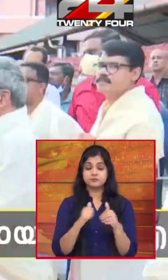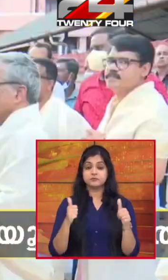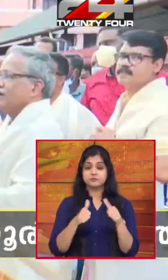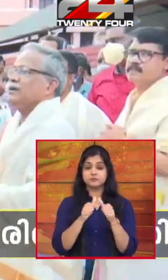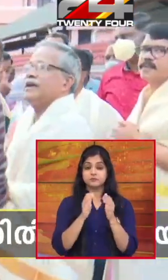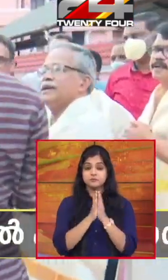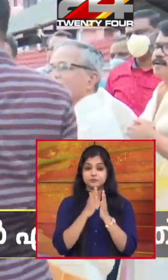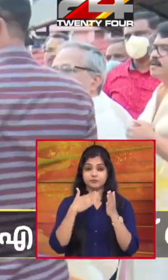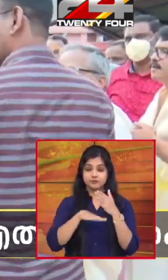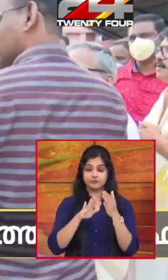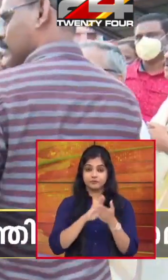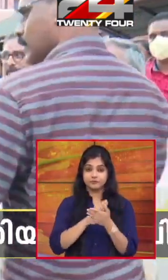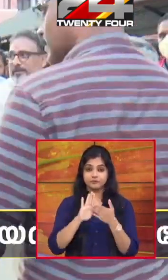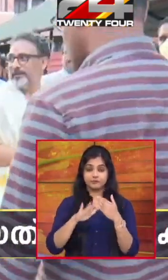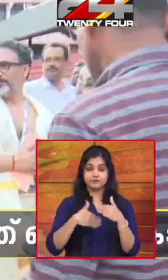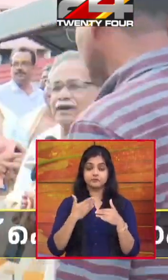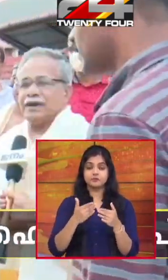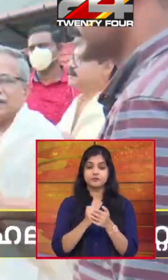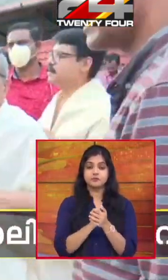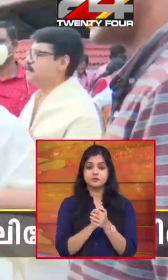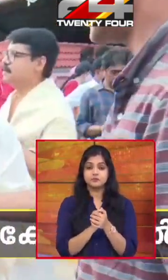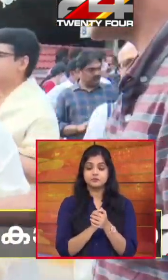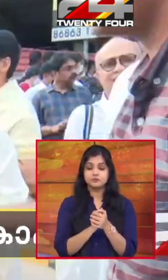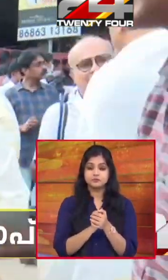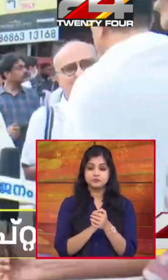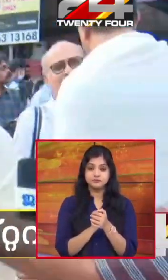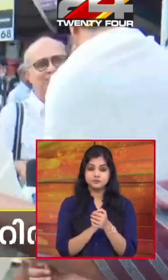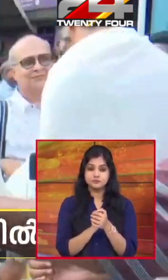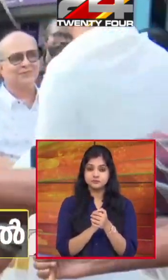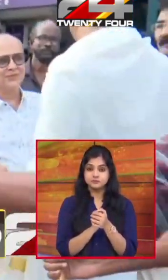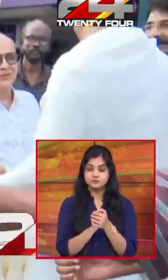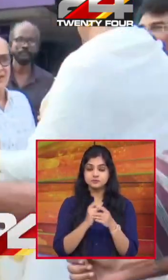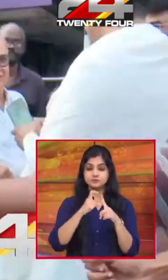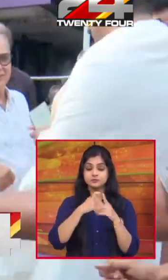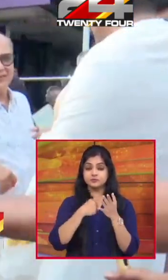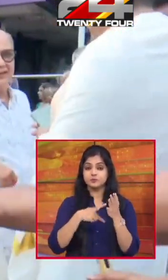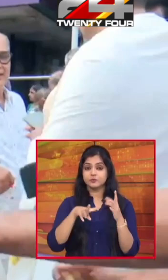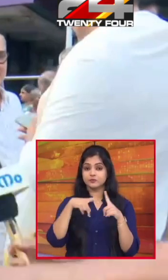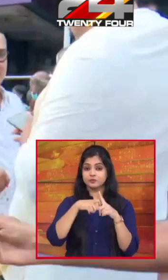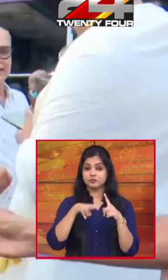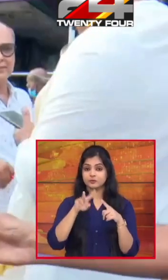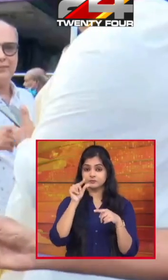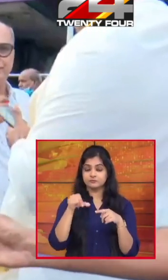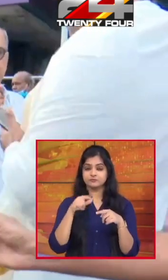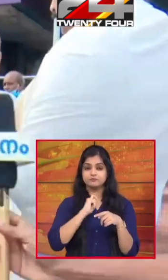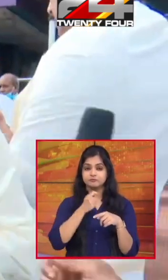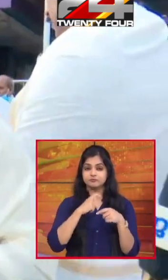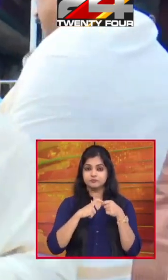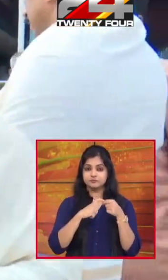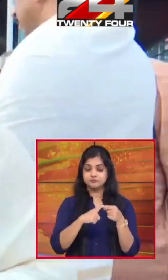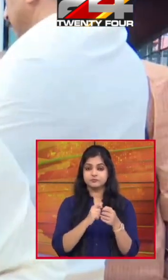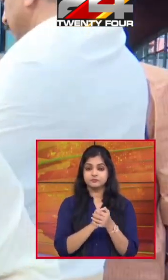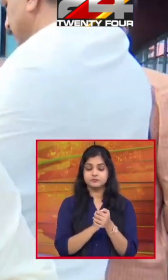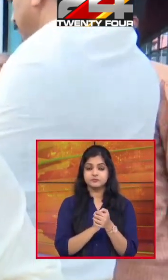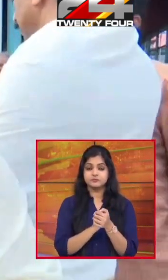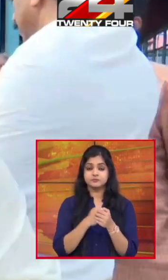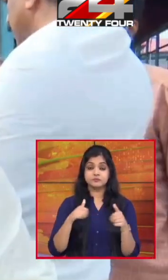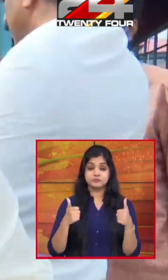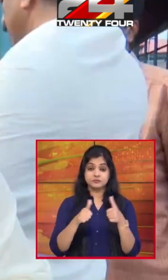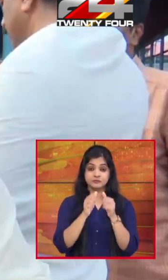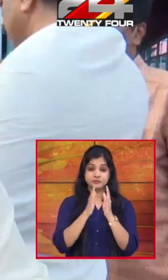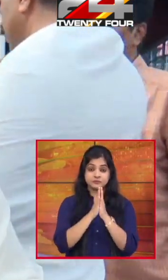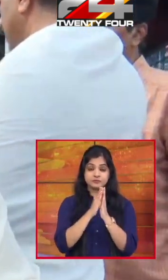ക്ഷേത്രത്തിനകത്തേക്ക് പോയി. എന്തായാലും ഇദ്ദേഹം ഡോക്ടർ വി കെ വിജയൻ നമ്മോടൊപ്പം ചേരുകയാണ്. സാർ, എന്തൊക്കെയാണ്? ക്ഷേത്ര ദർശനം